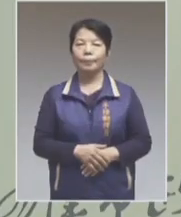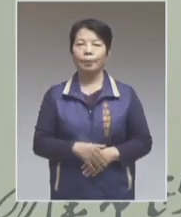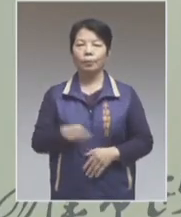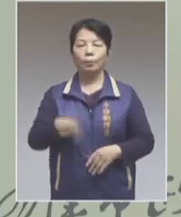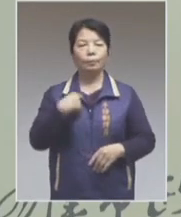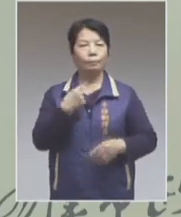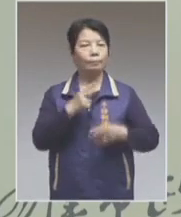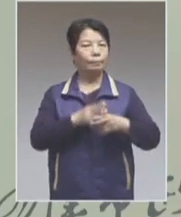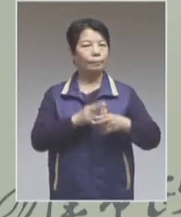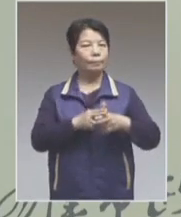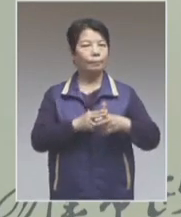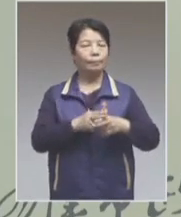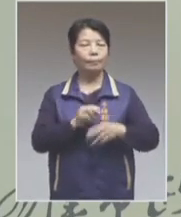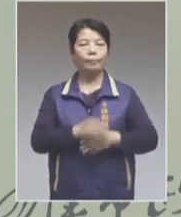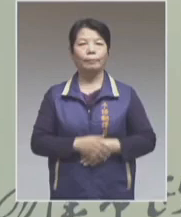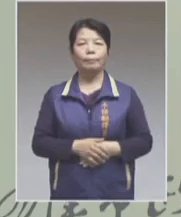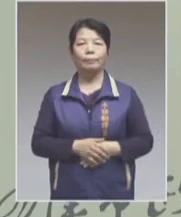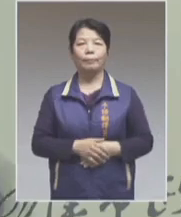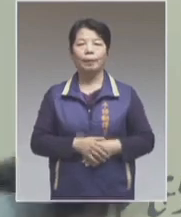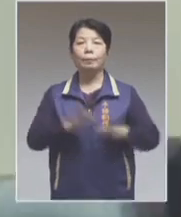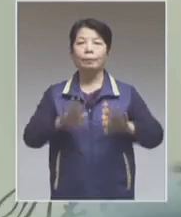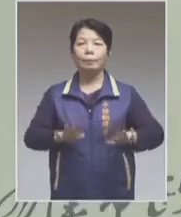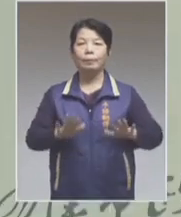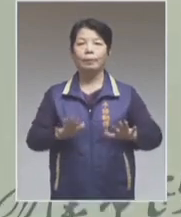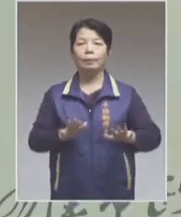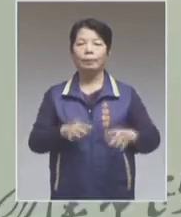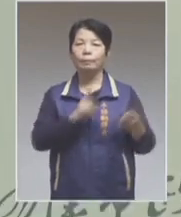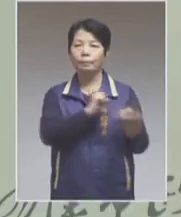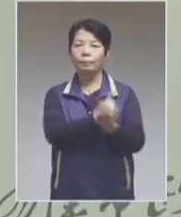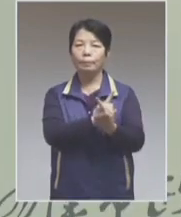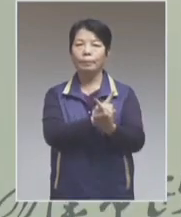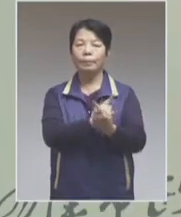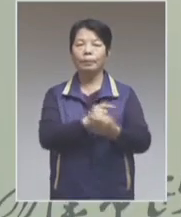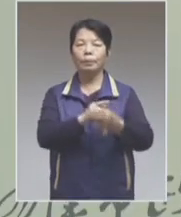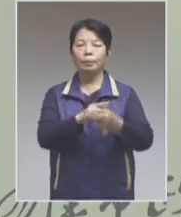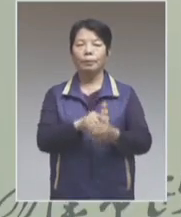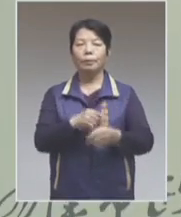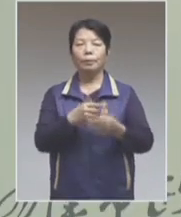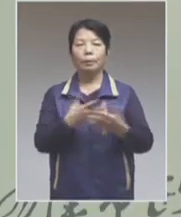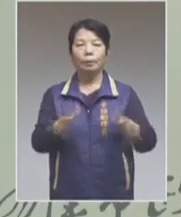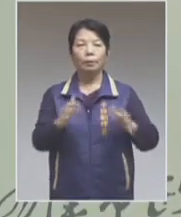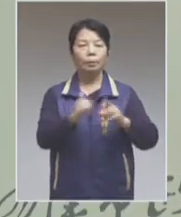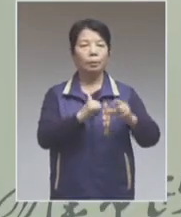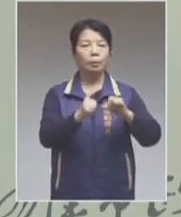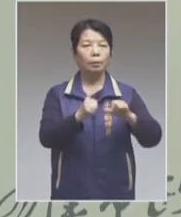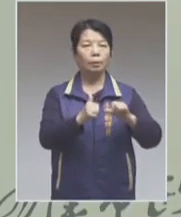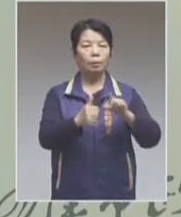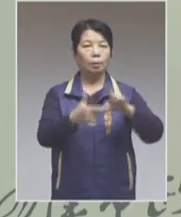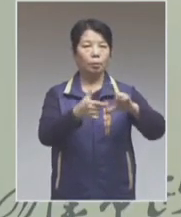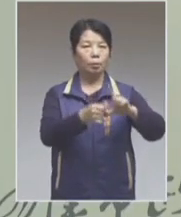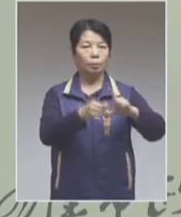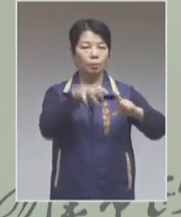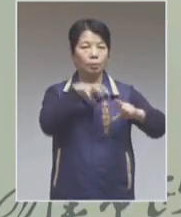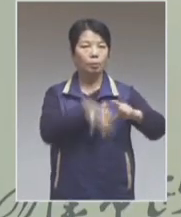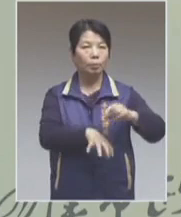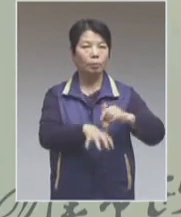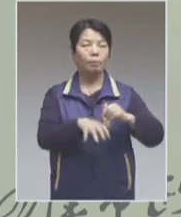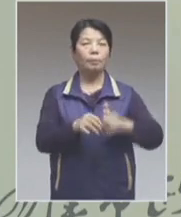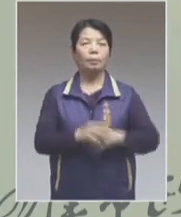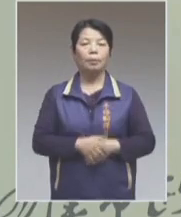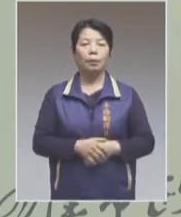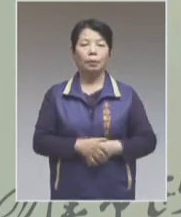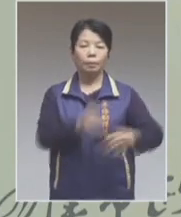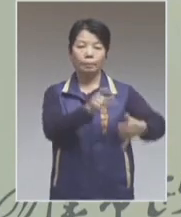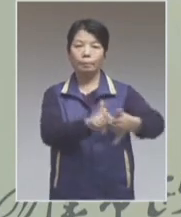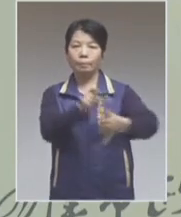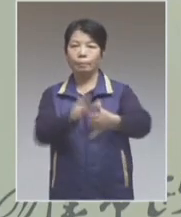信我们现在也面对的更多的这在社区里面的这些个案、